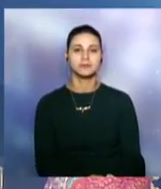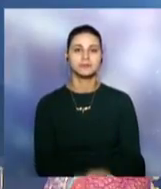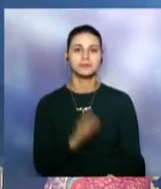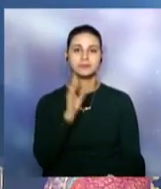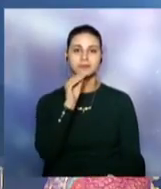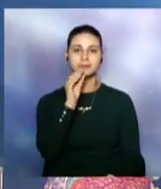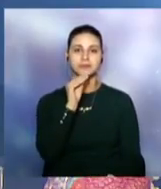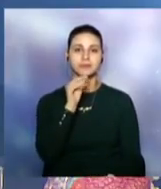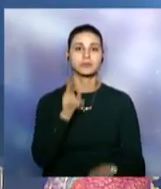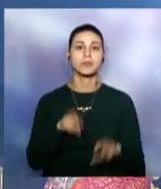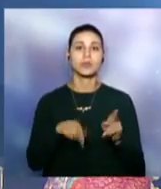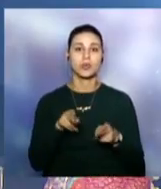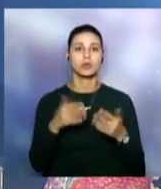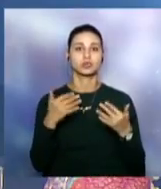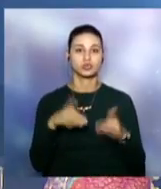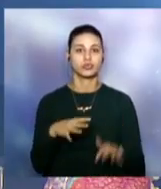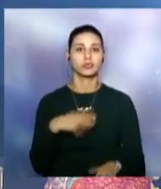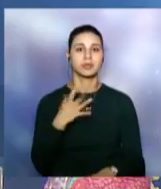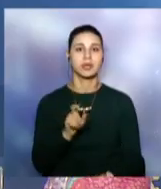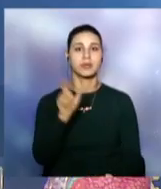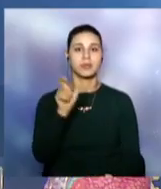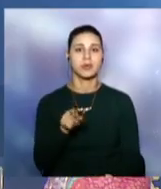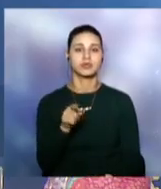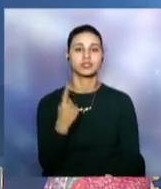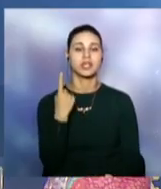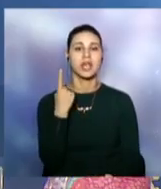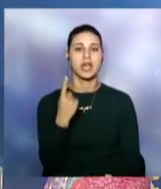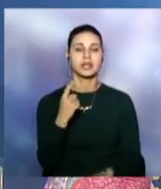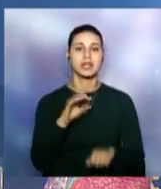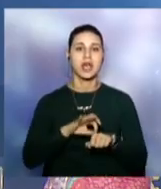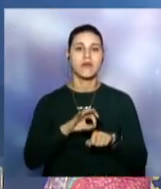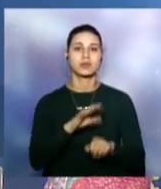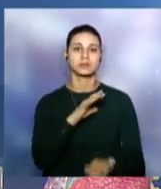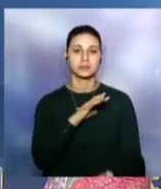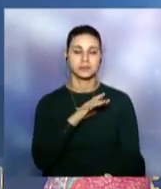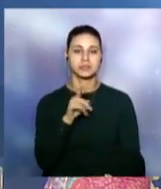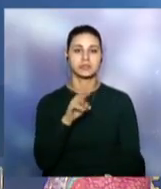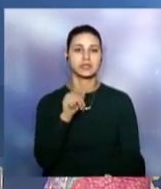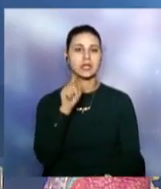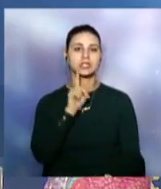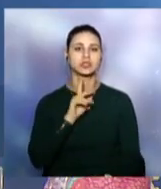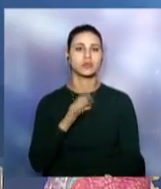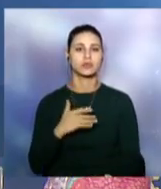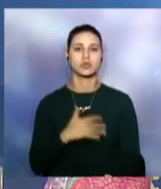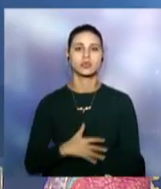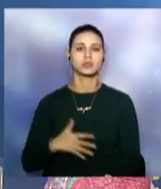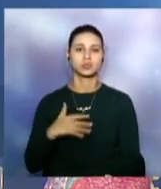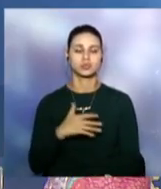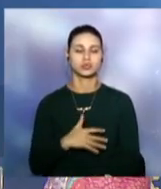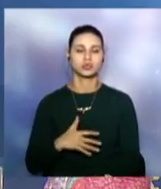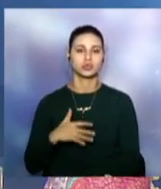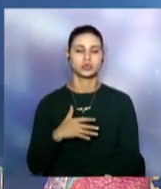როდესაც ოპერაცია აქვს გადატანილი ბავშვს ერთი დიაგნოზის გამო და აქვს დისკომფორტი, თქვათ, მუცლის